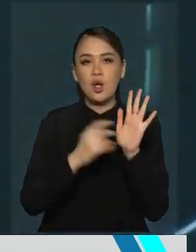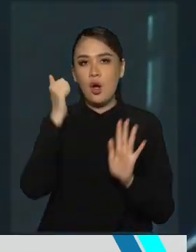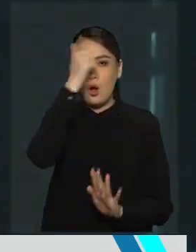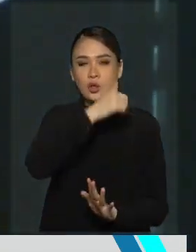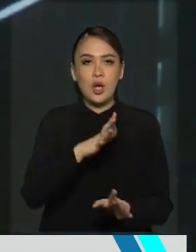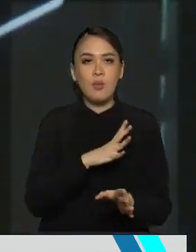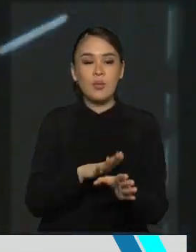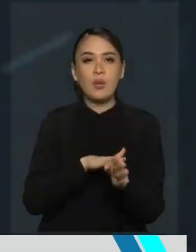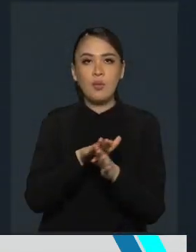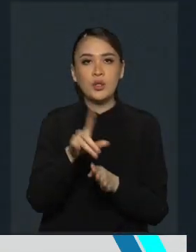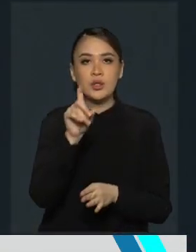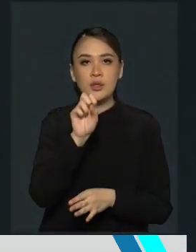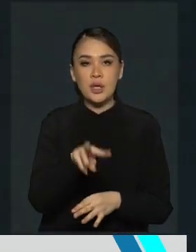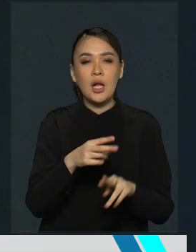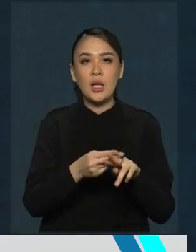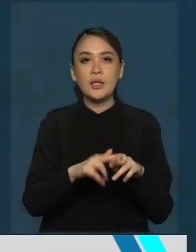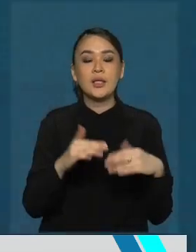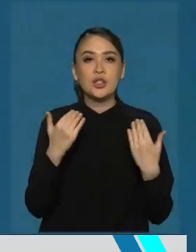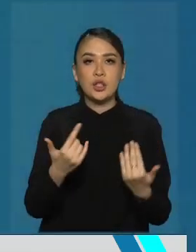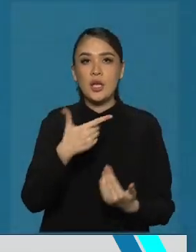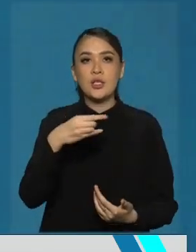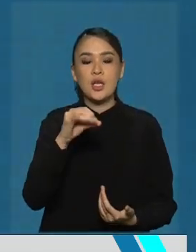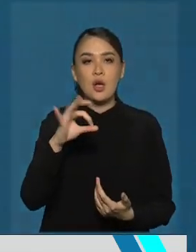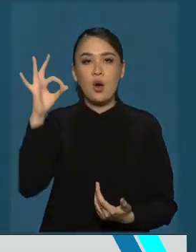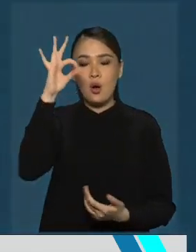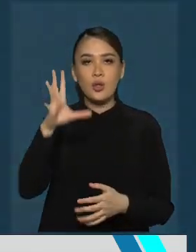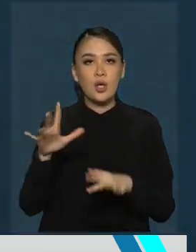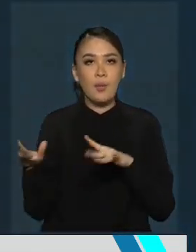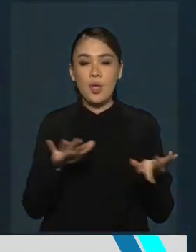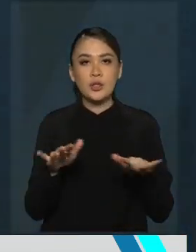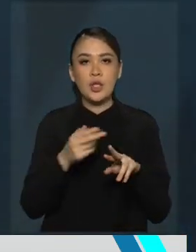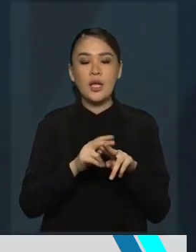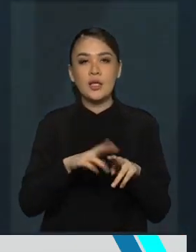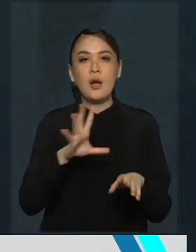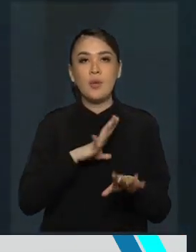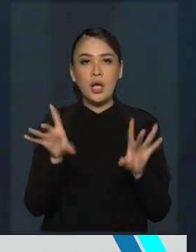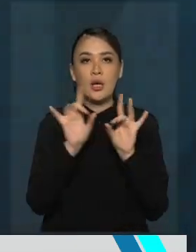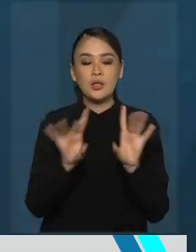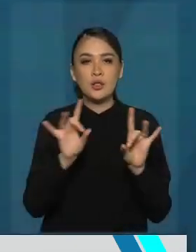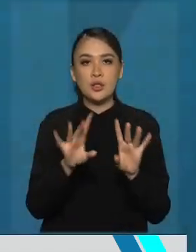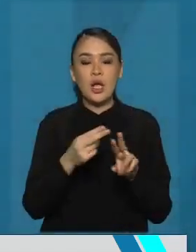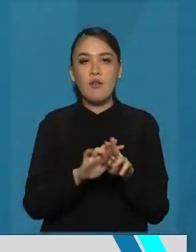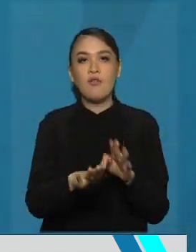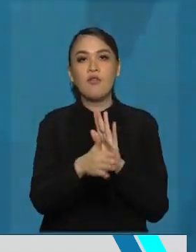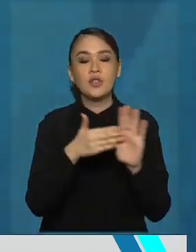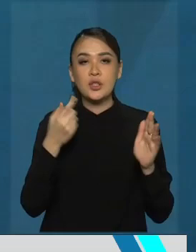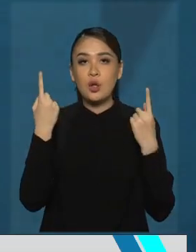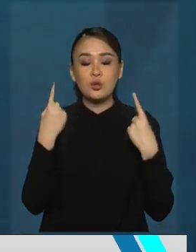полный развал. Сейчас нам геополитическая обстановка, она диктует совершенно другие вызовы.